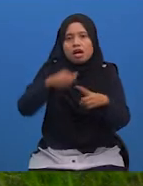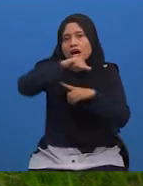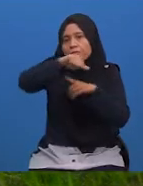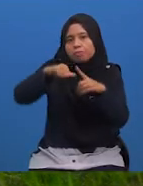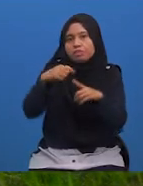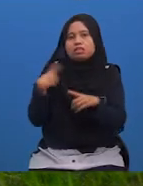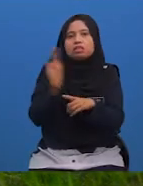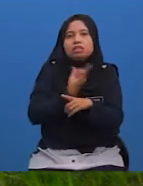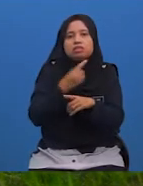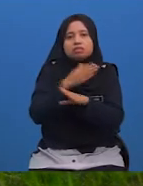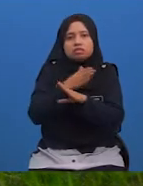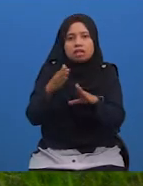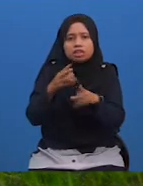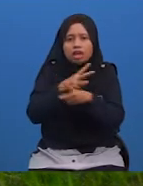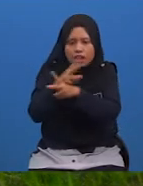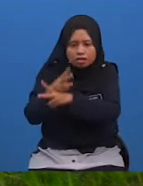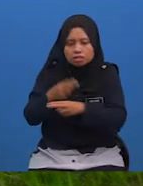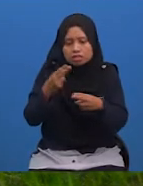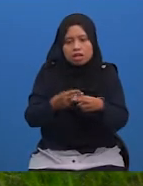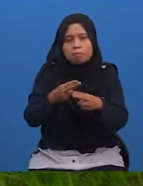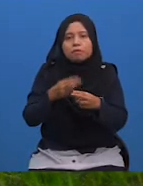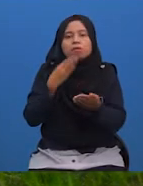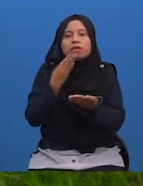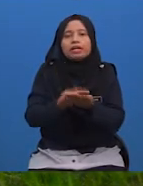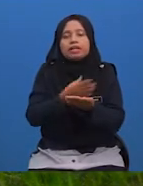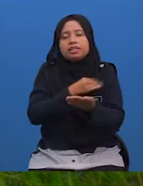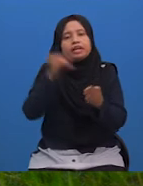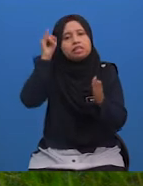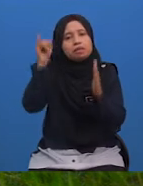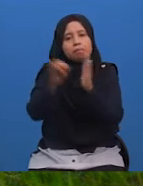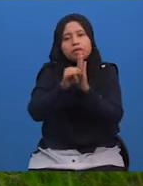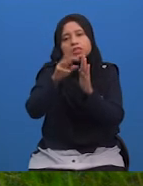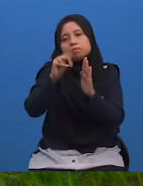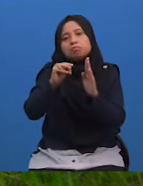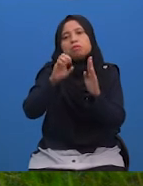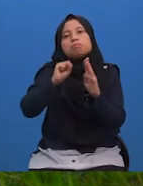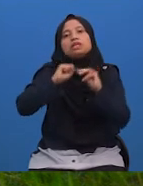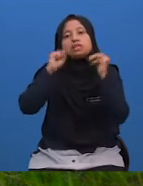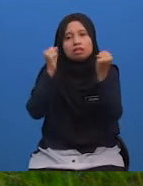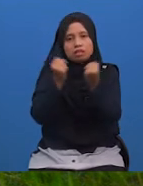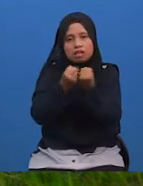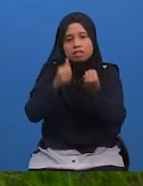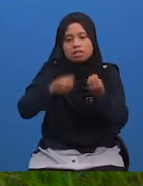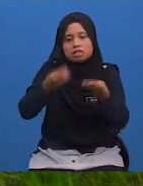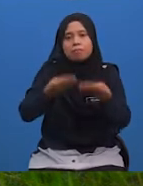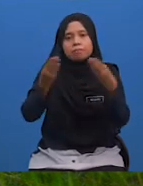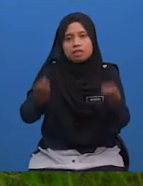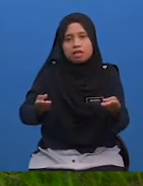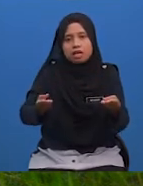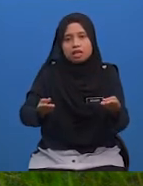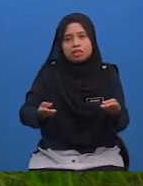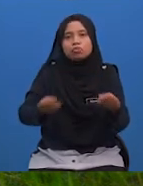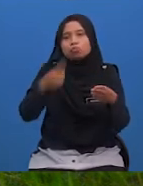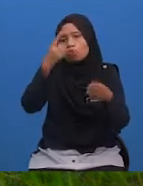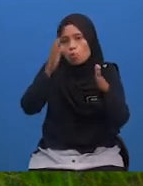Apabila kita tidak mempertahankan nama dan imej masyarakat, ia memberikan peluang